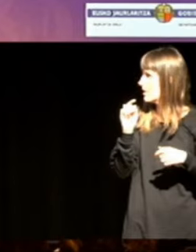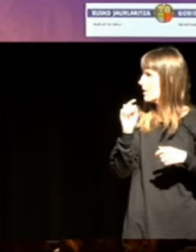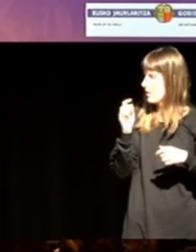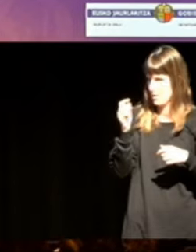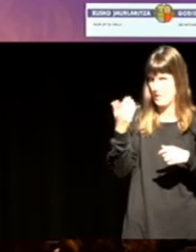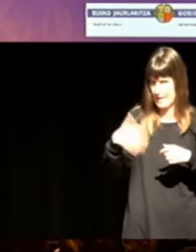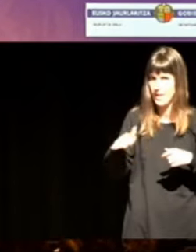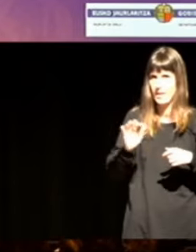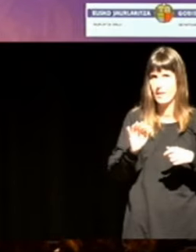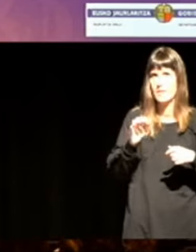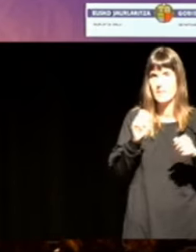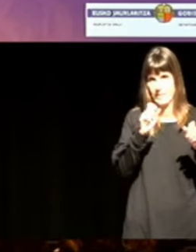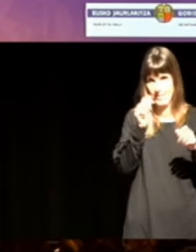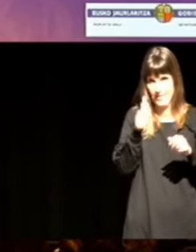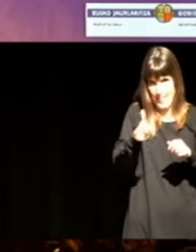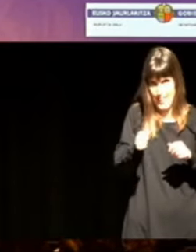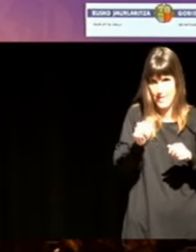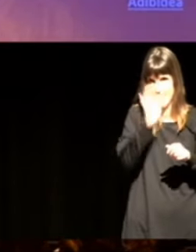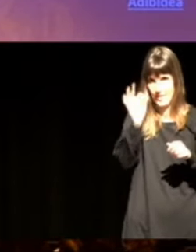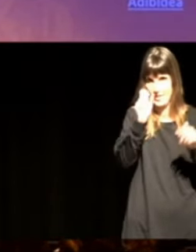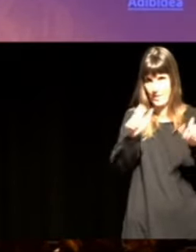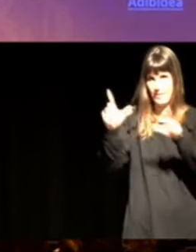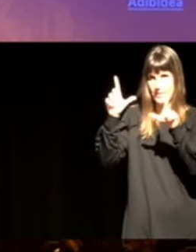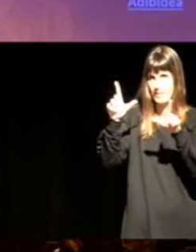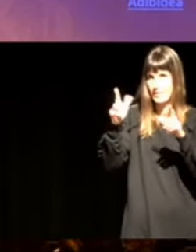Bai, horrengoa, hemen horrengoari.